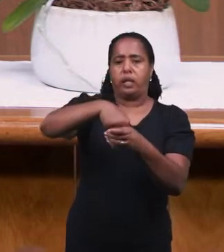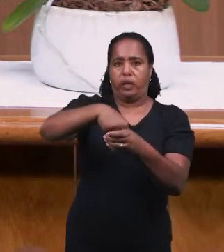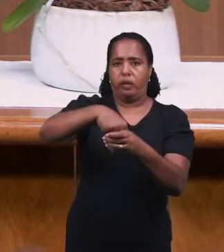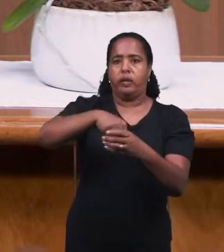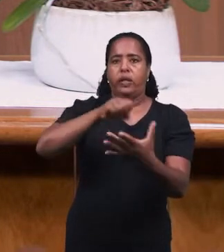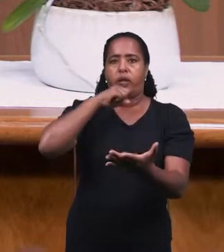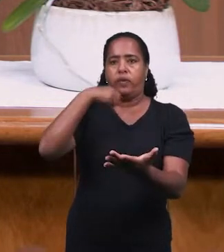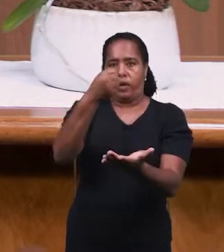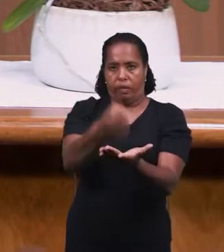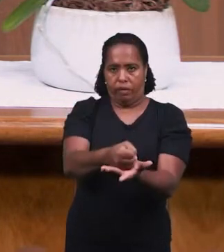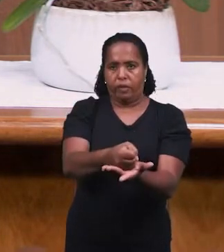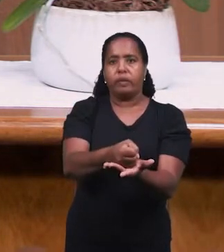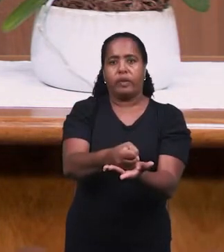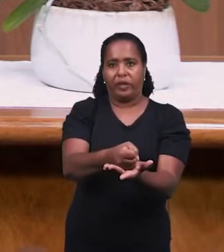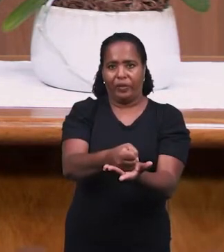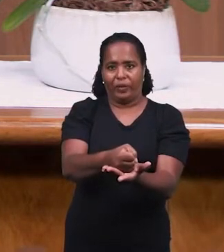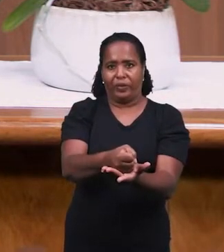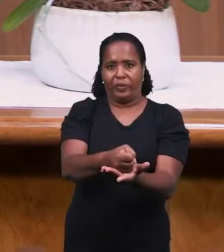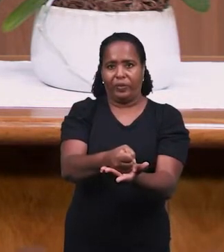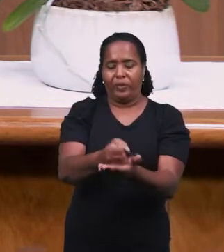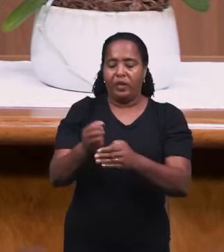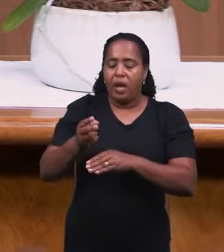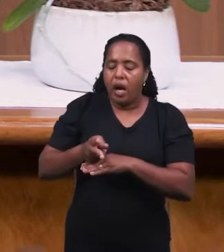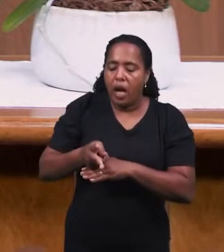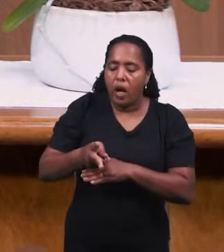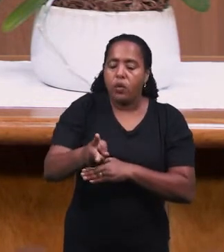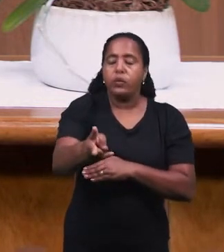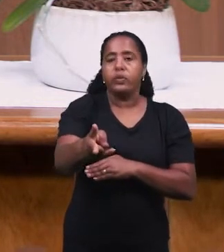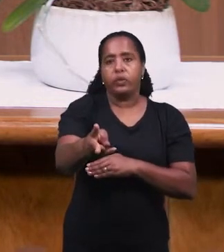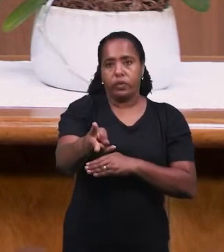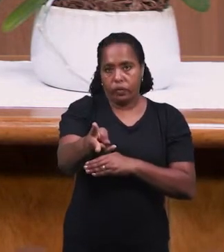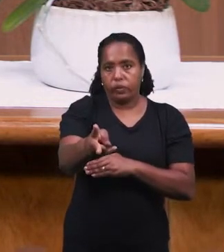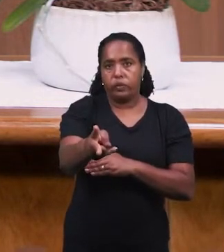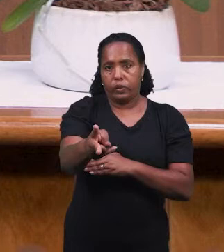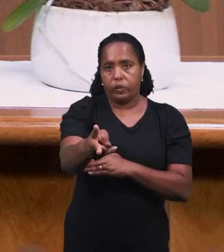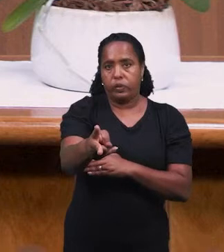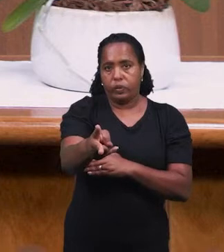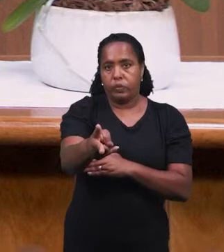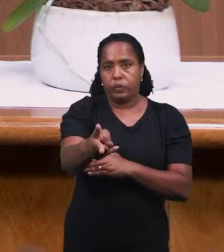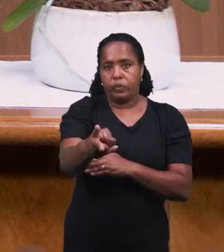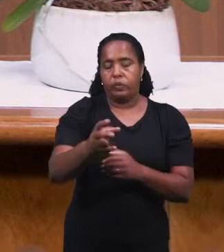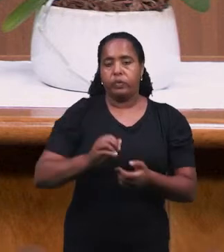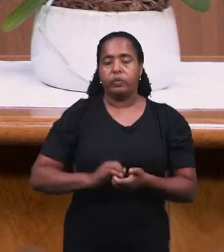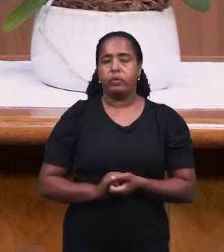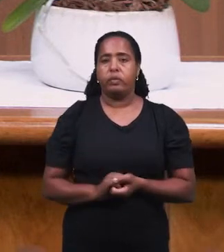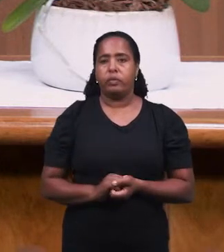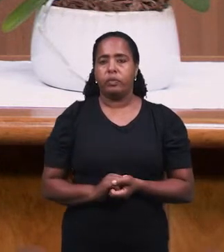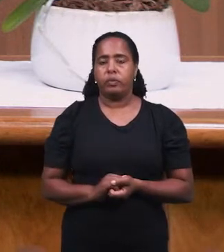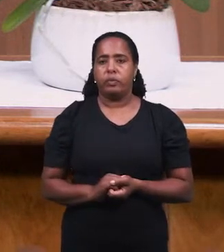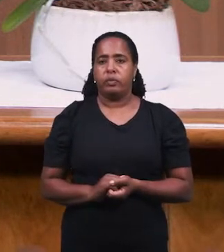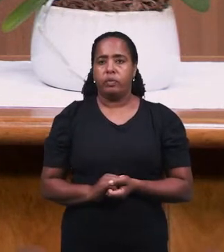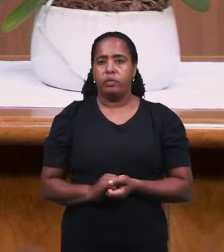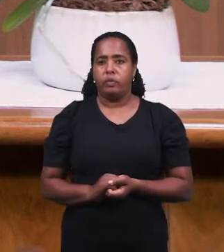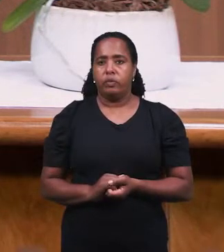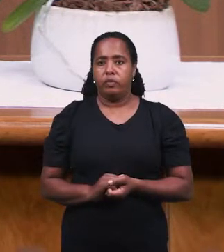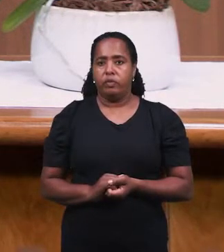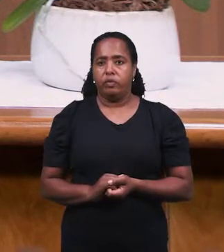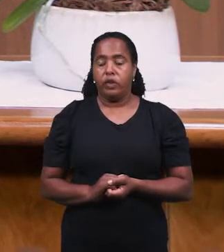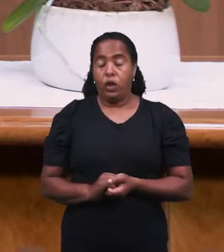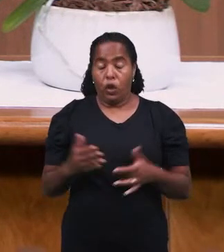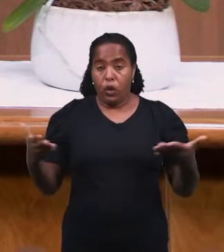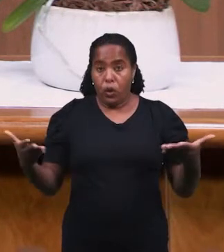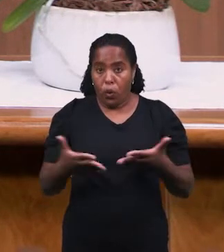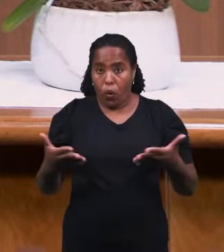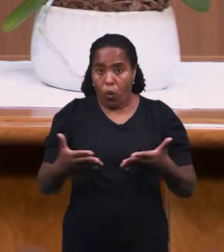figure prophétique qui était dans l'Ancien Testament et qui est là aujourd'hui. Donc, la continuation de cela. Et de manière plus